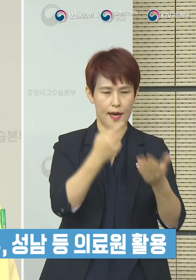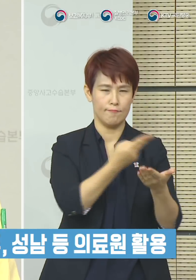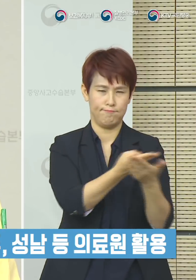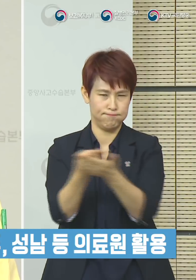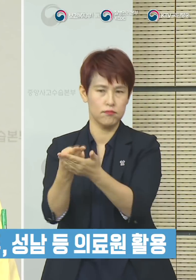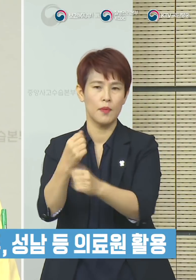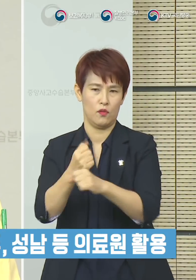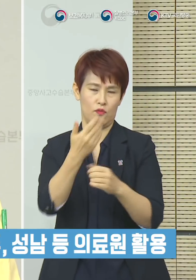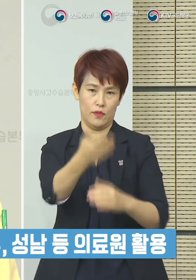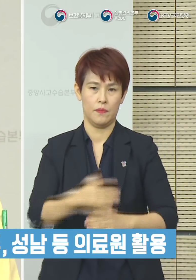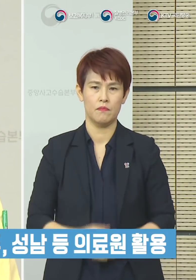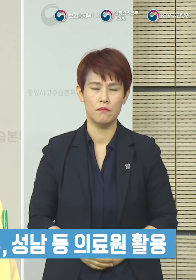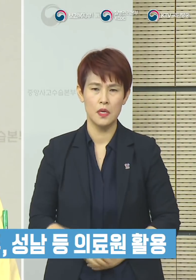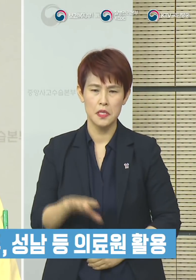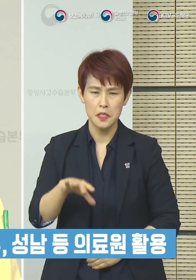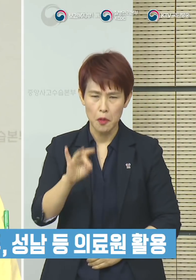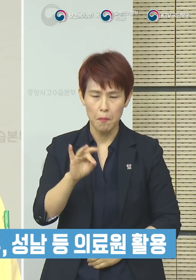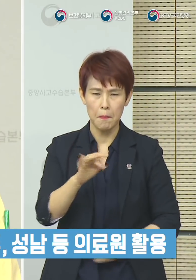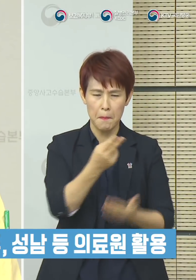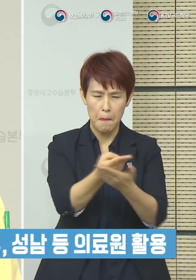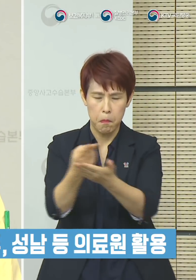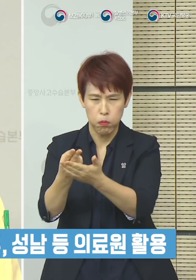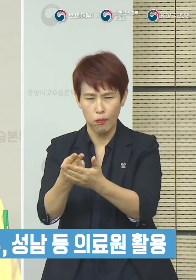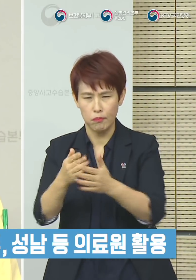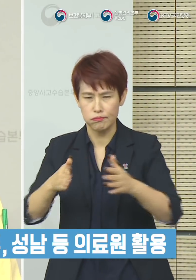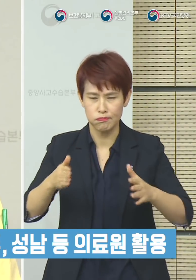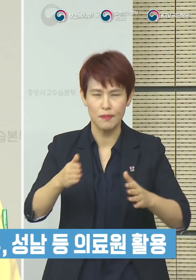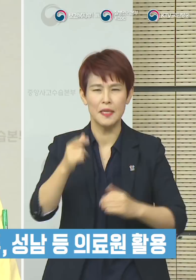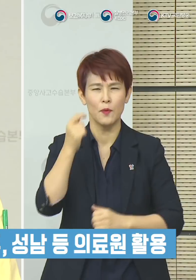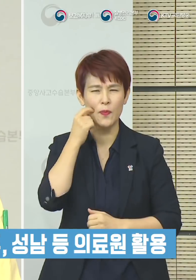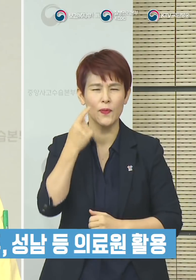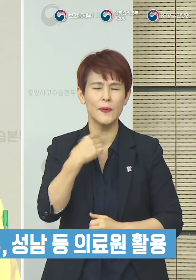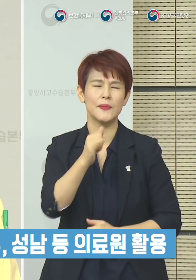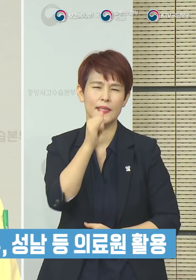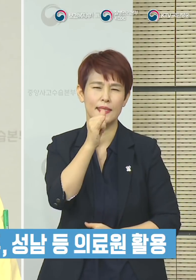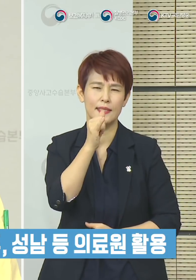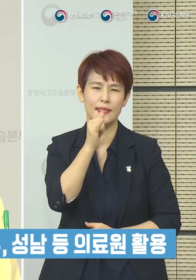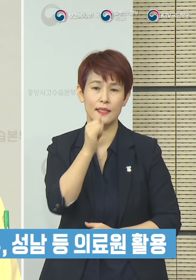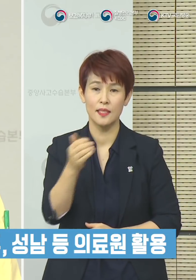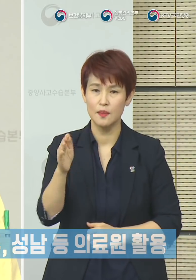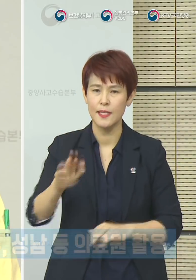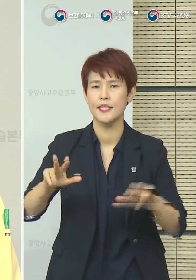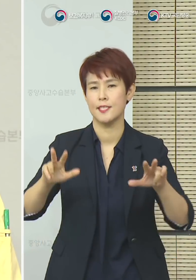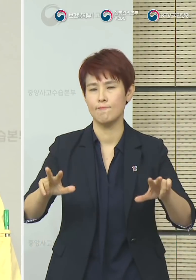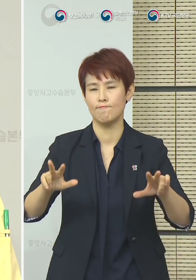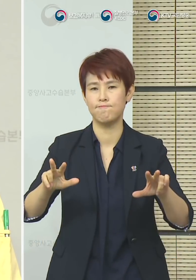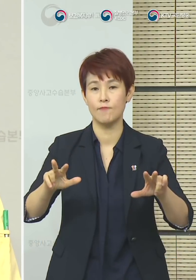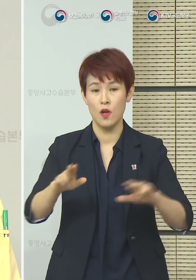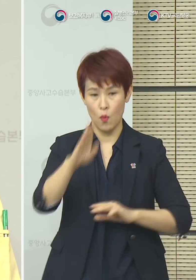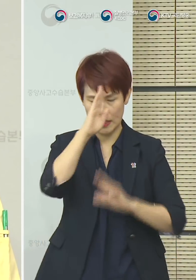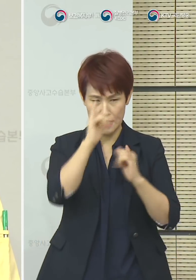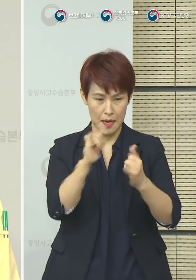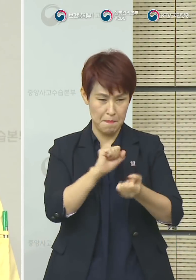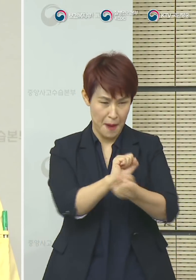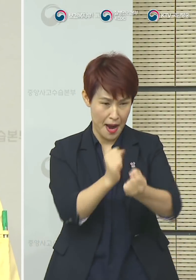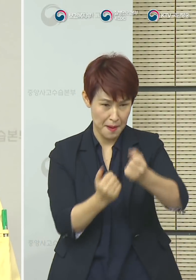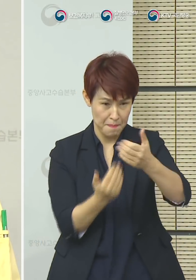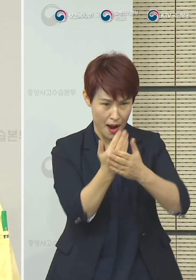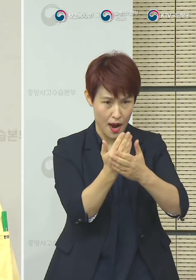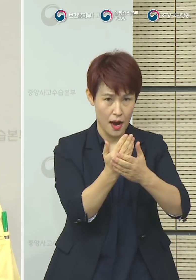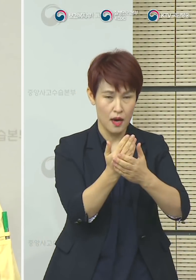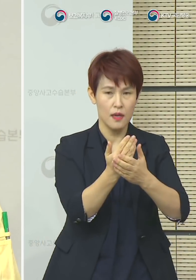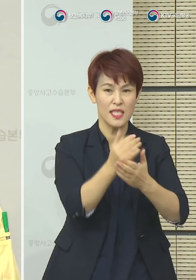것입니다. 초기 병상 배정이 원활하지 않았던 시기가 일부 있었으나 현재는 환자 발생에 부족하지